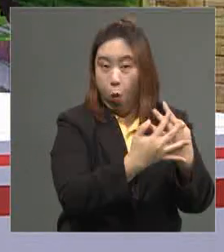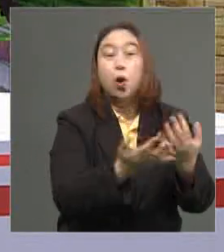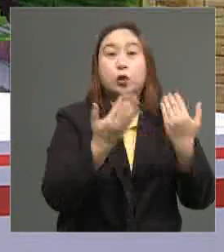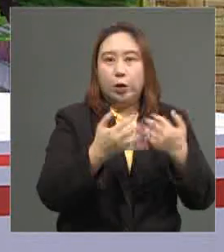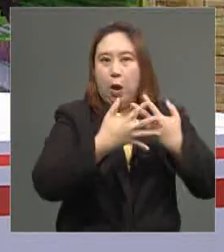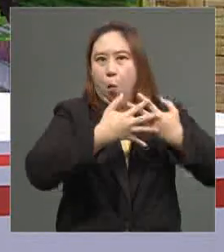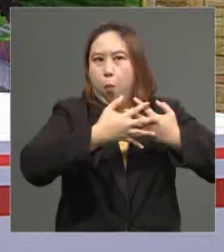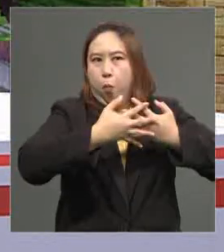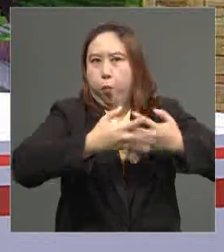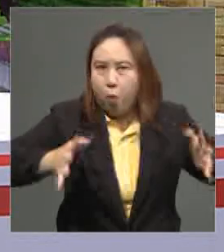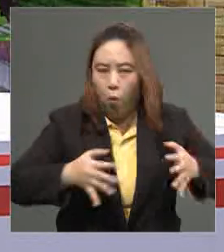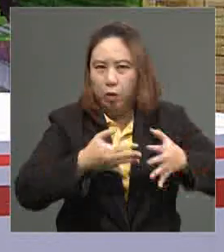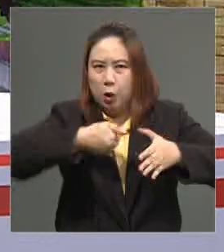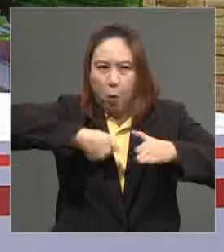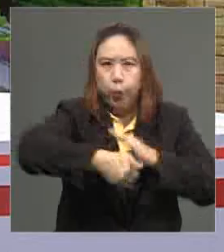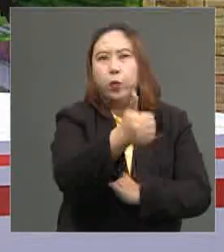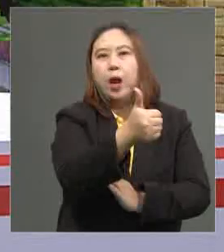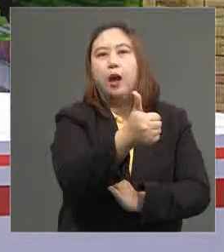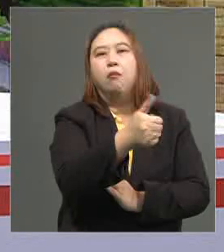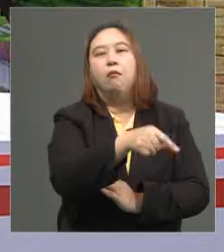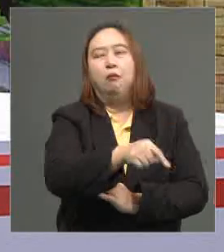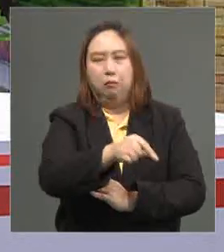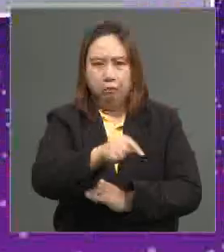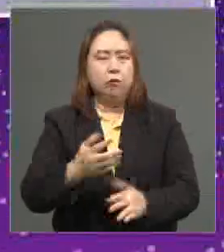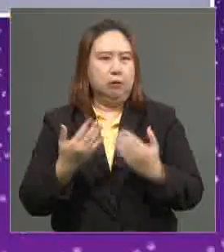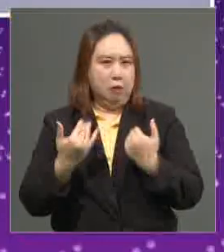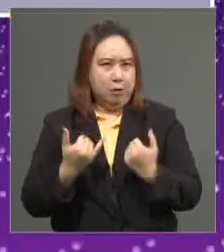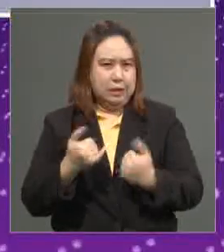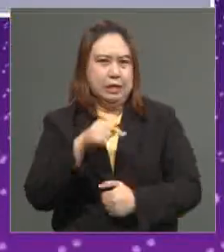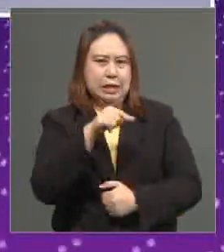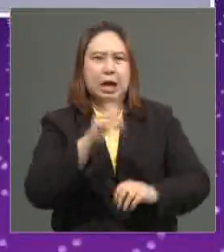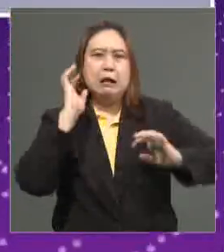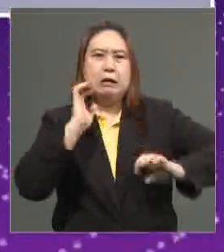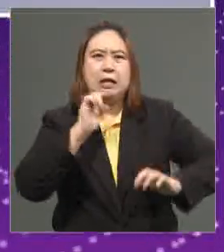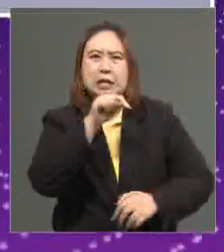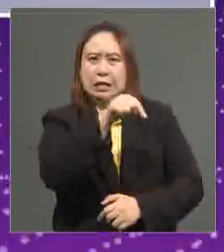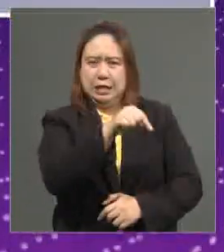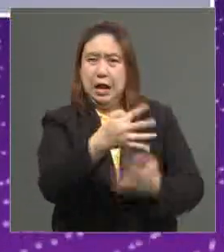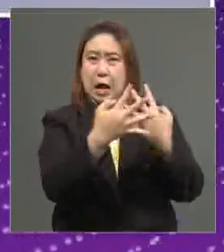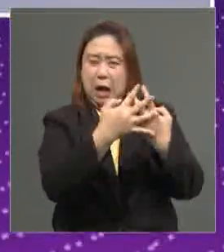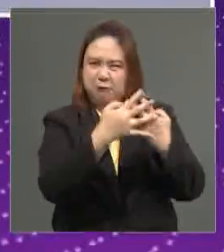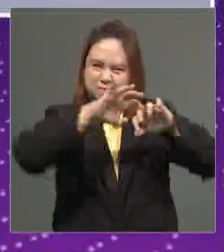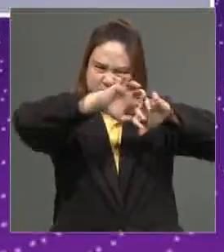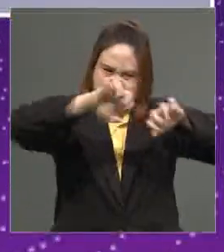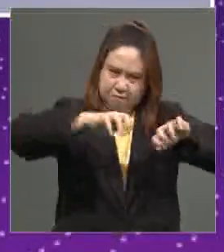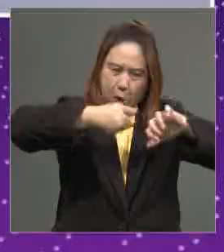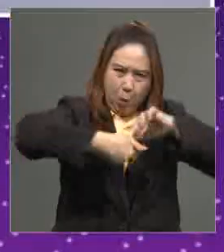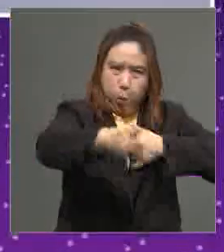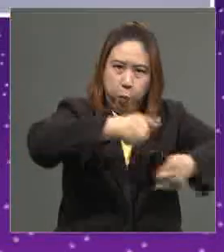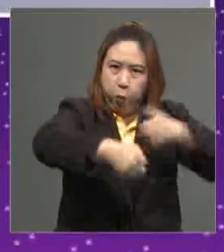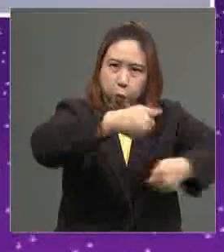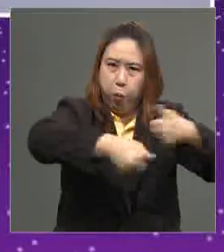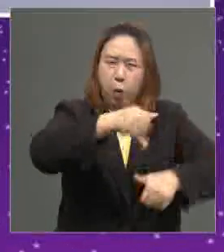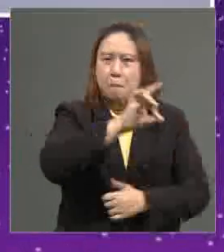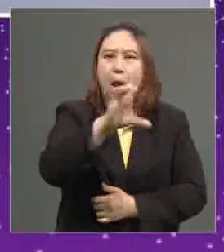ที่กกงอนุบาลสัตว์เทศบาลเมืองลพบุรีนะฮะพร้อมใจกันแหกกงขังครับทำให้มีลิงหลุดออกมานับรถั่วเนื่อง